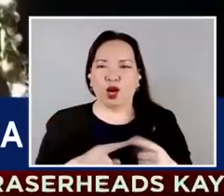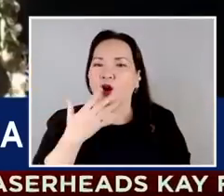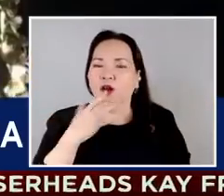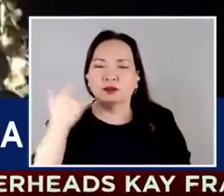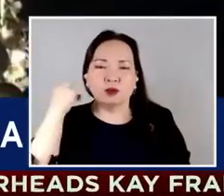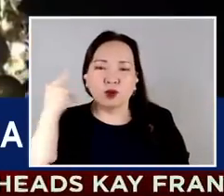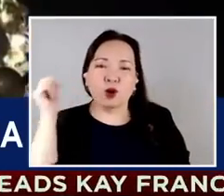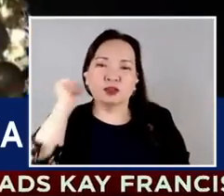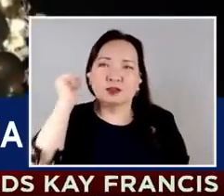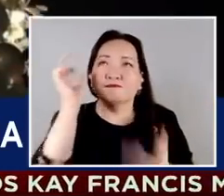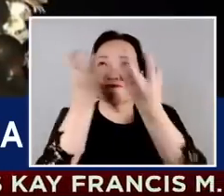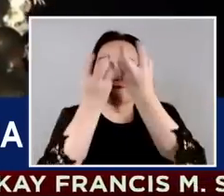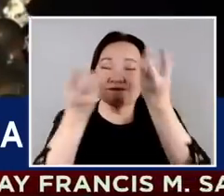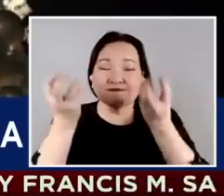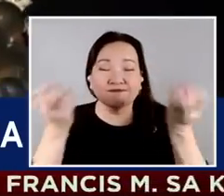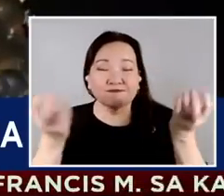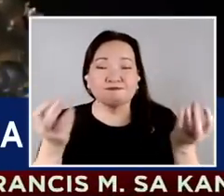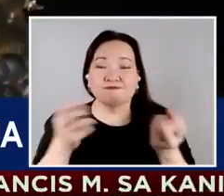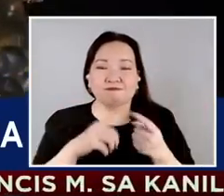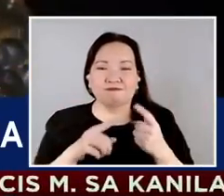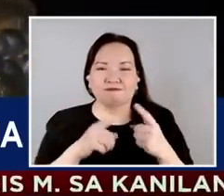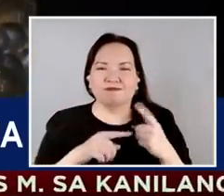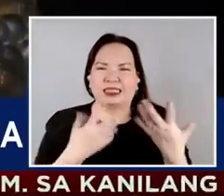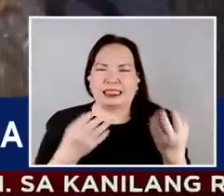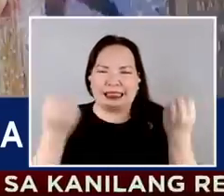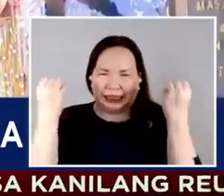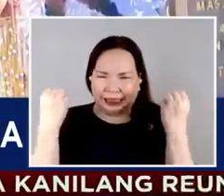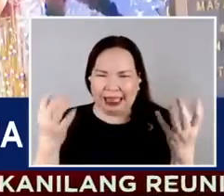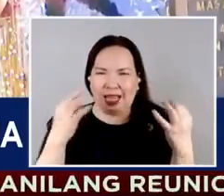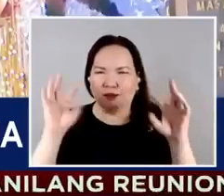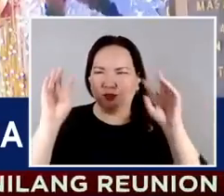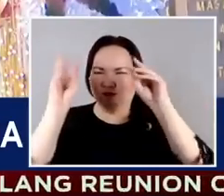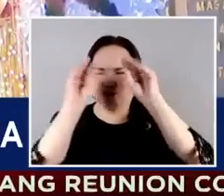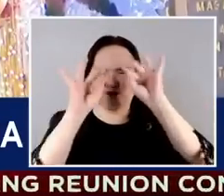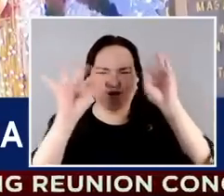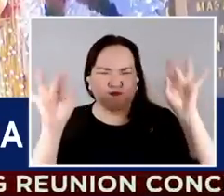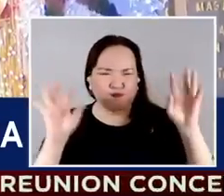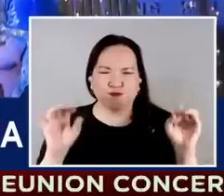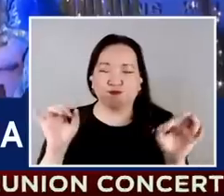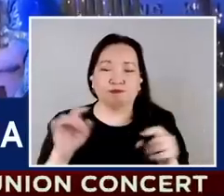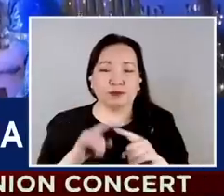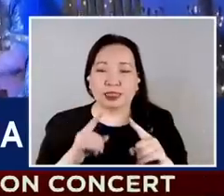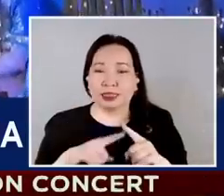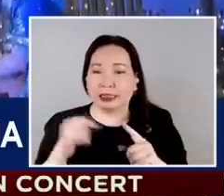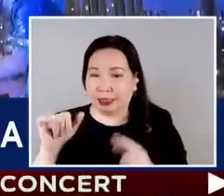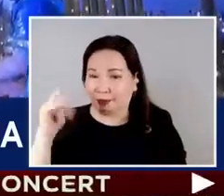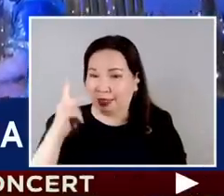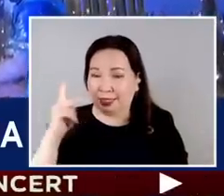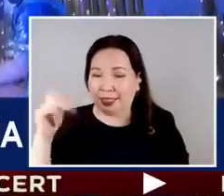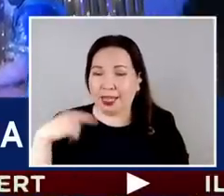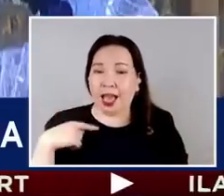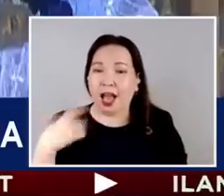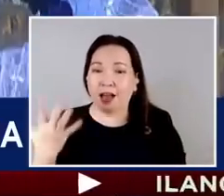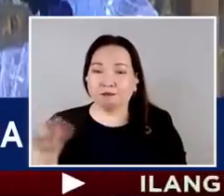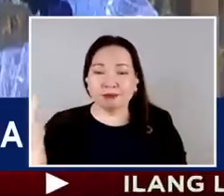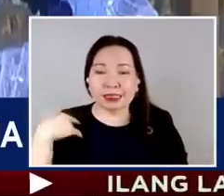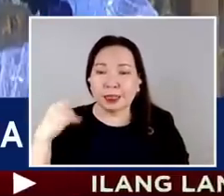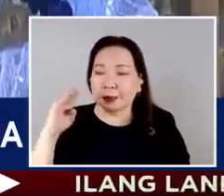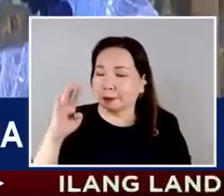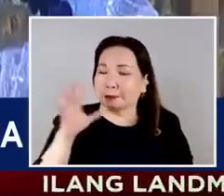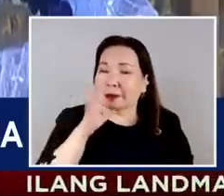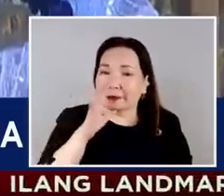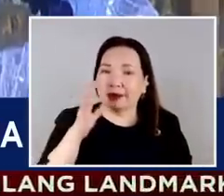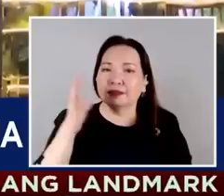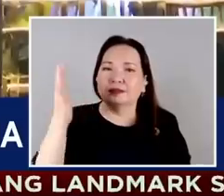Christmas balls at pinalibutan ito ng libon-libong Christmas lights. Tampok din dito sa Kartilya ang life-size Belen at mga